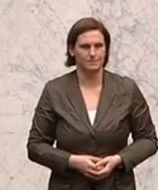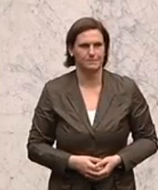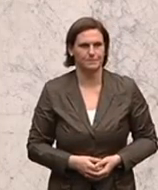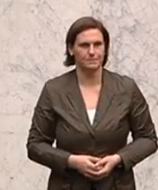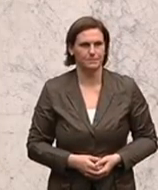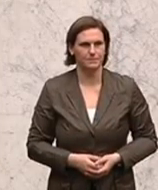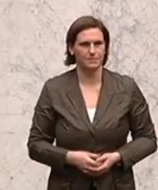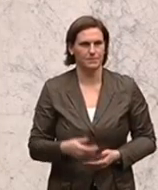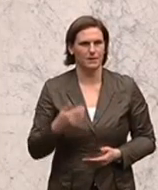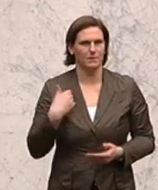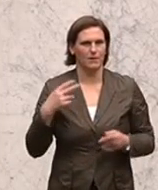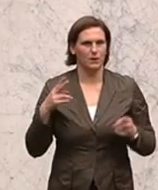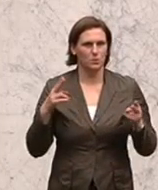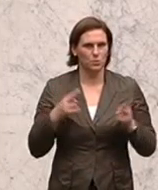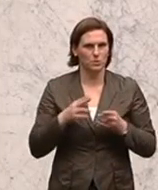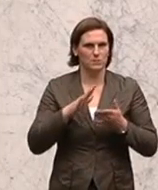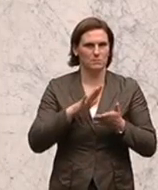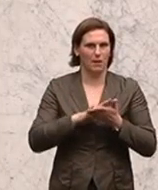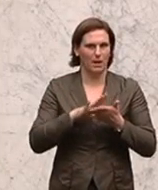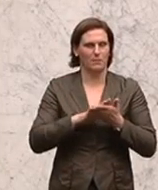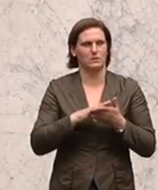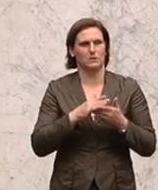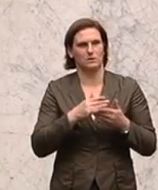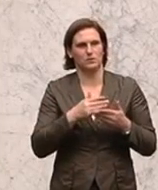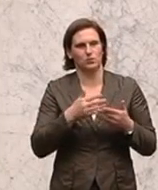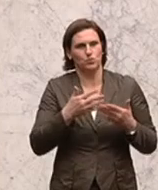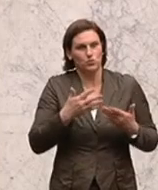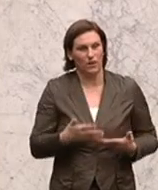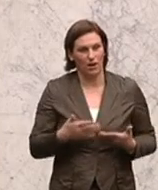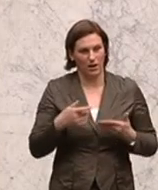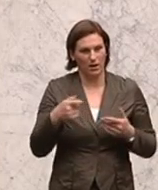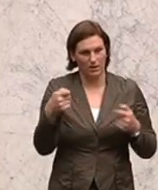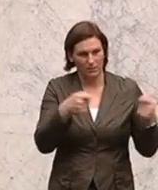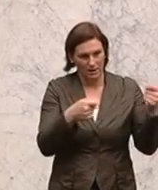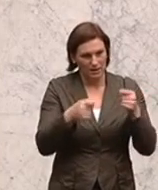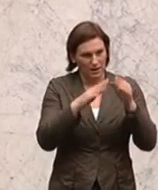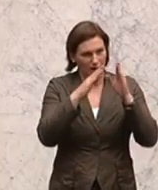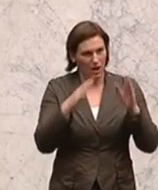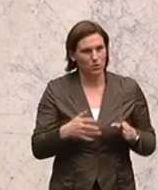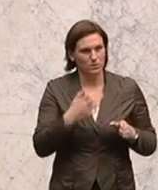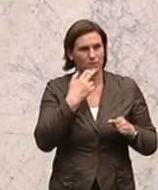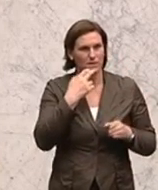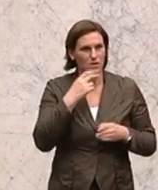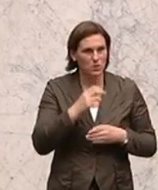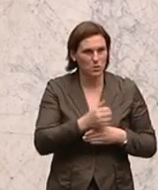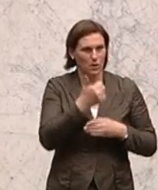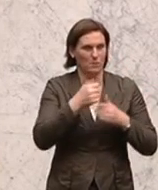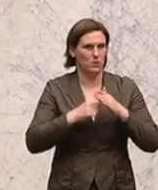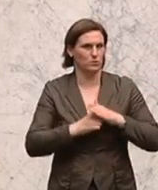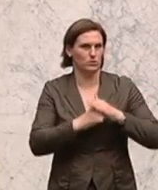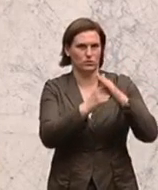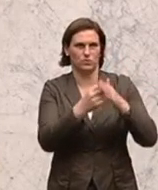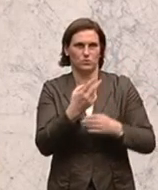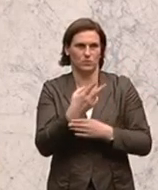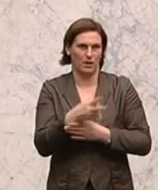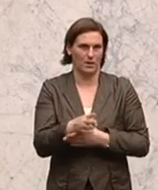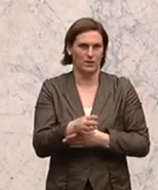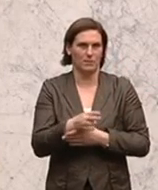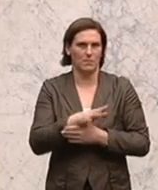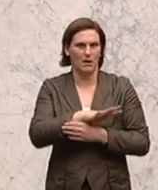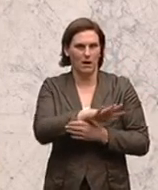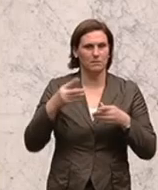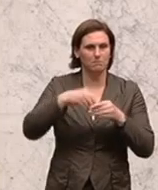auch, aber es ist doch Kulturpolitik an einer sehr oberflächlichen Art, in einer sehr oberflächlichen Art und Weise.